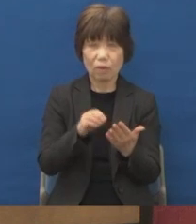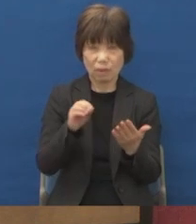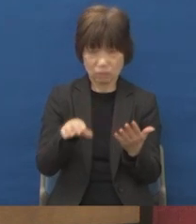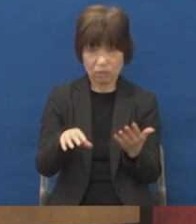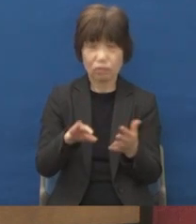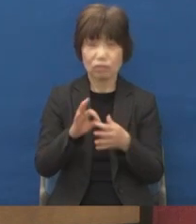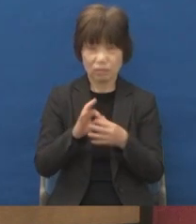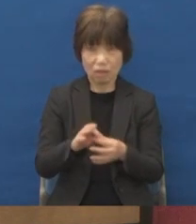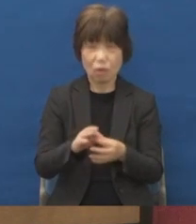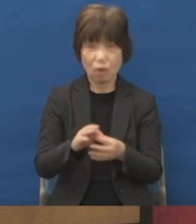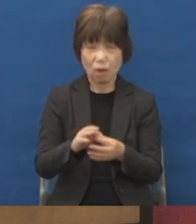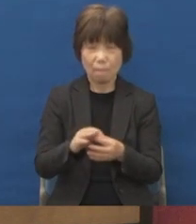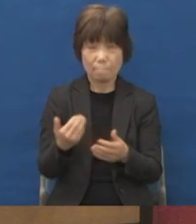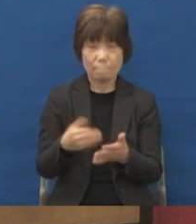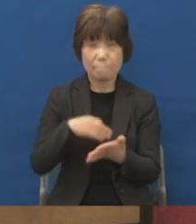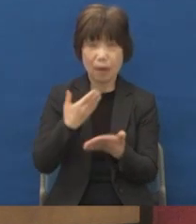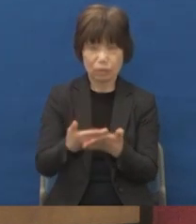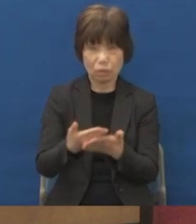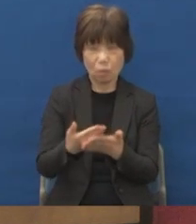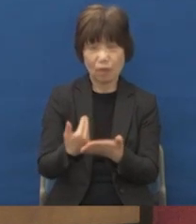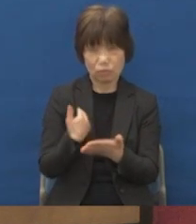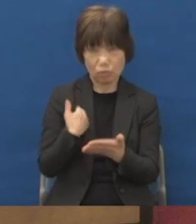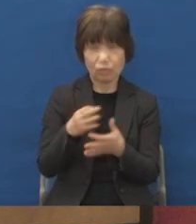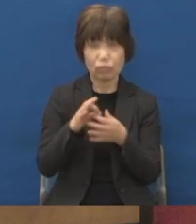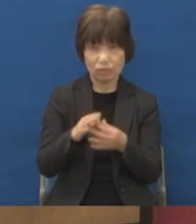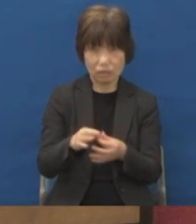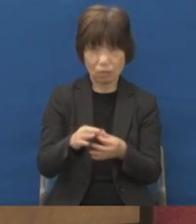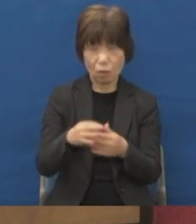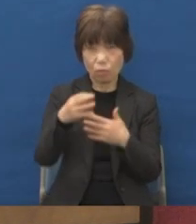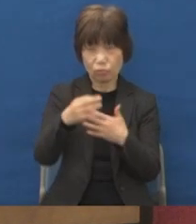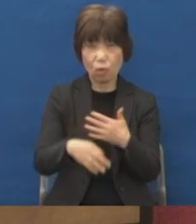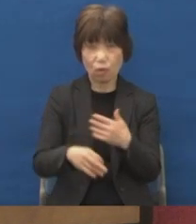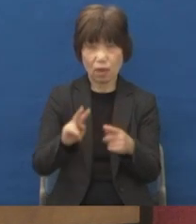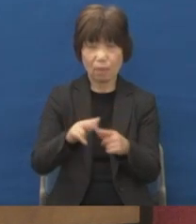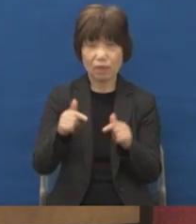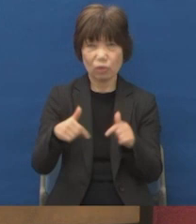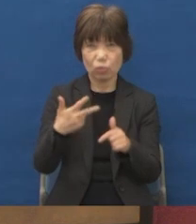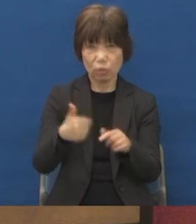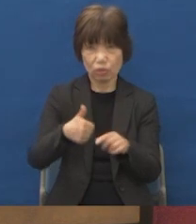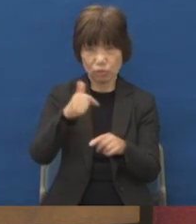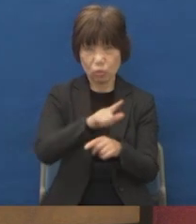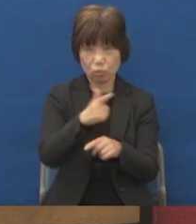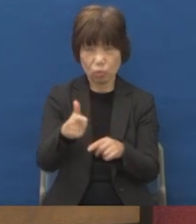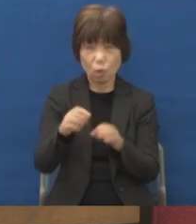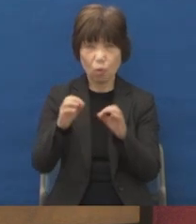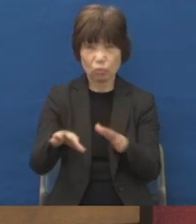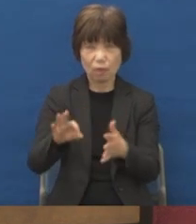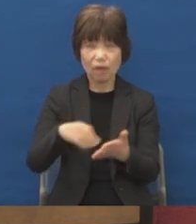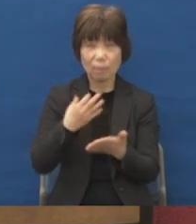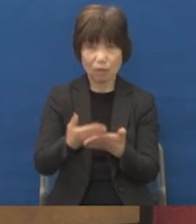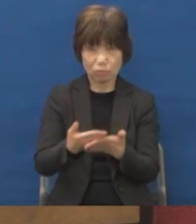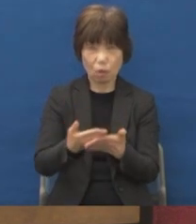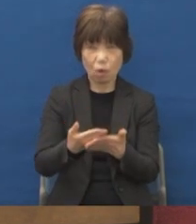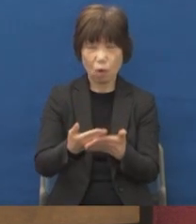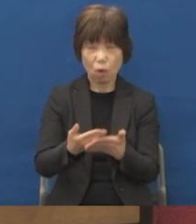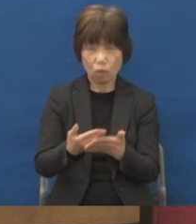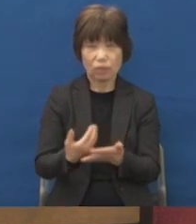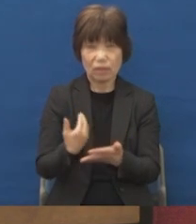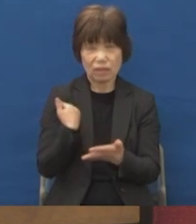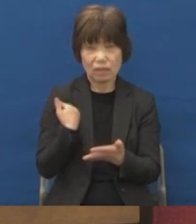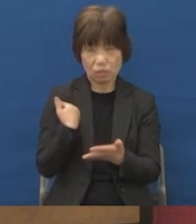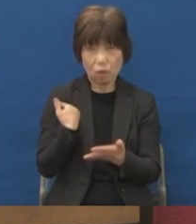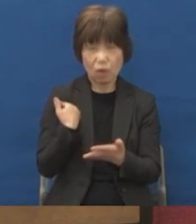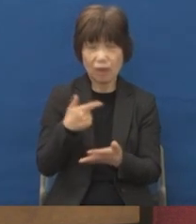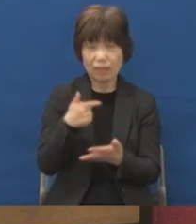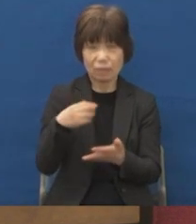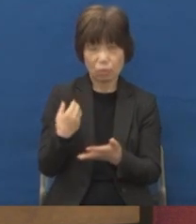に基づく債務の免除に関する条例および京都市長等の損害賠償責任の一部免責に関する